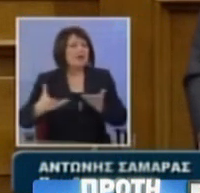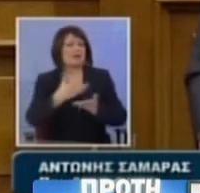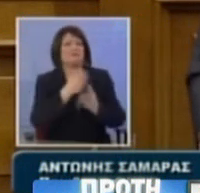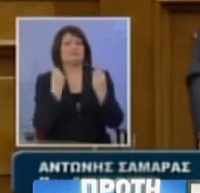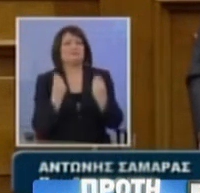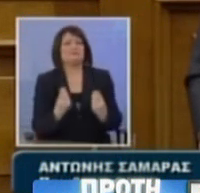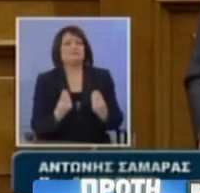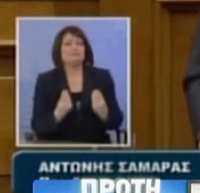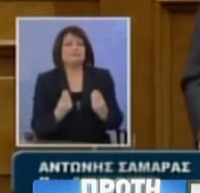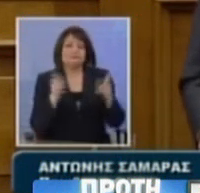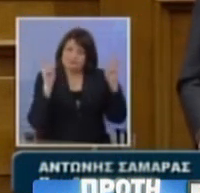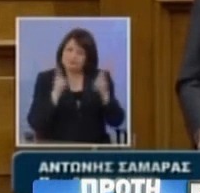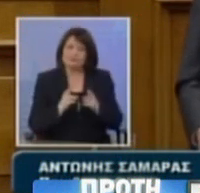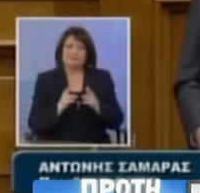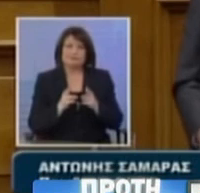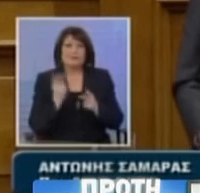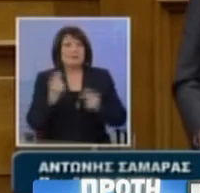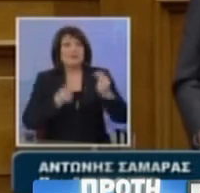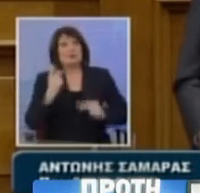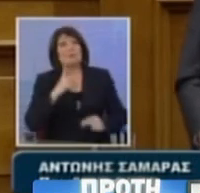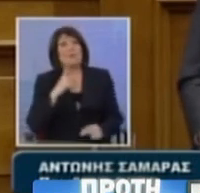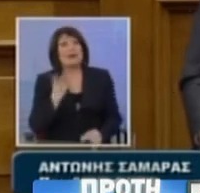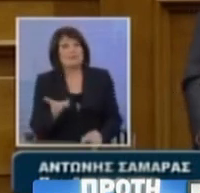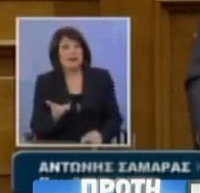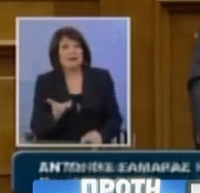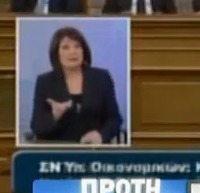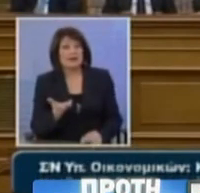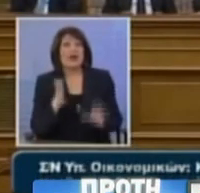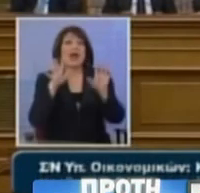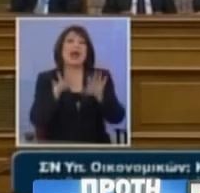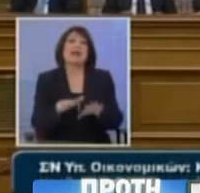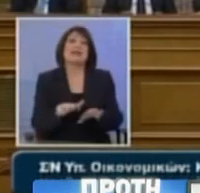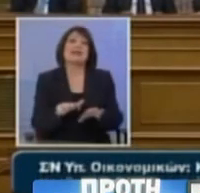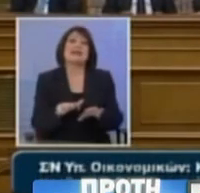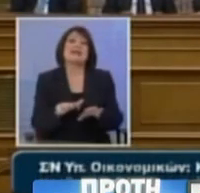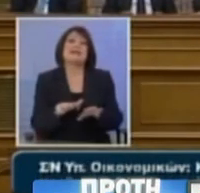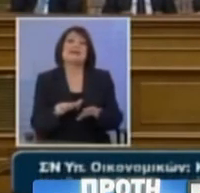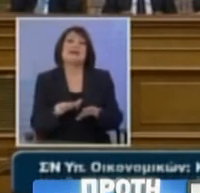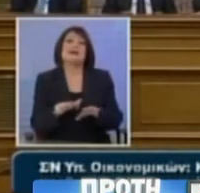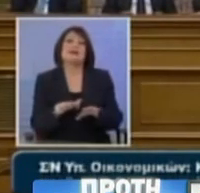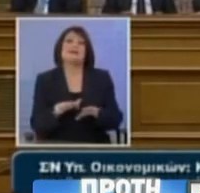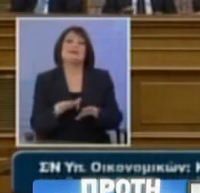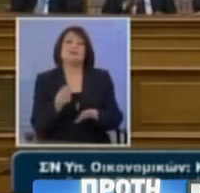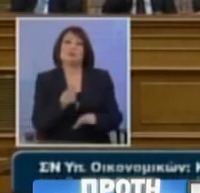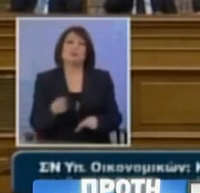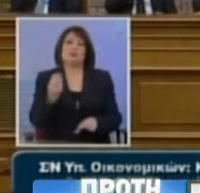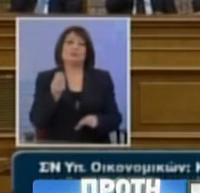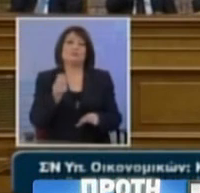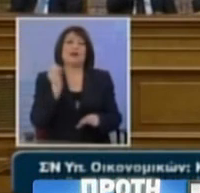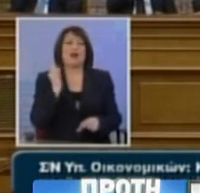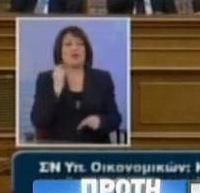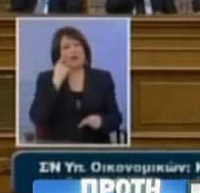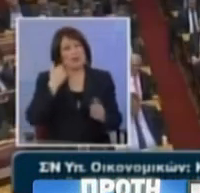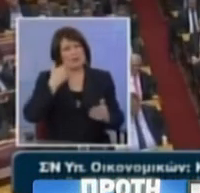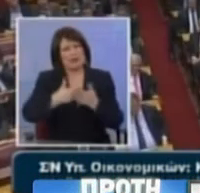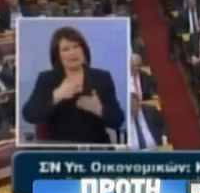υπολογίζαμε. Στο στόχο της ανεργίας είχαμε υπέρβαση, αλλά η χρονιά δεν έχει κλείσει ακόμα. Και θυμηθείτε, πολλοί πίστευαν